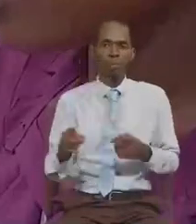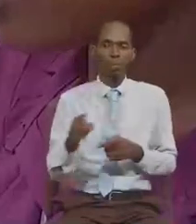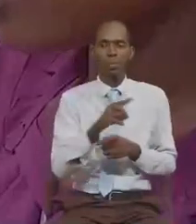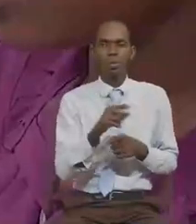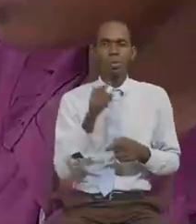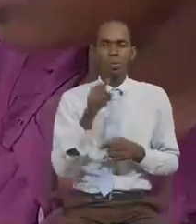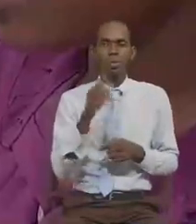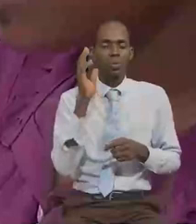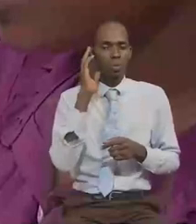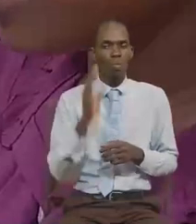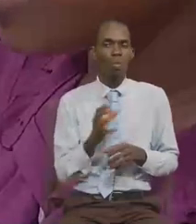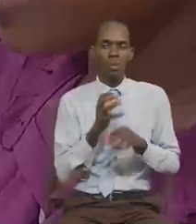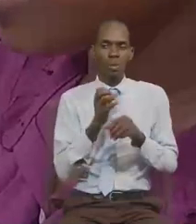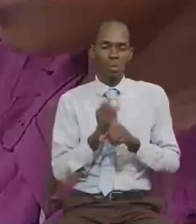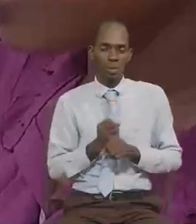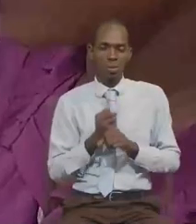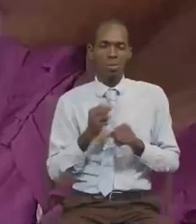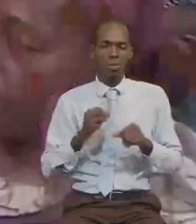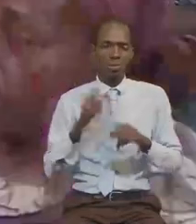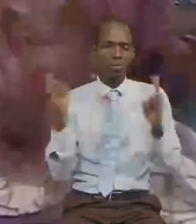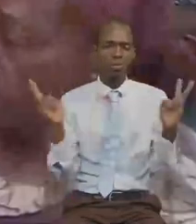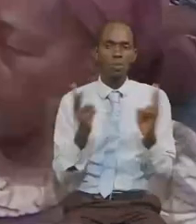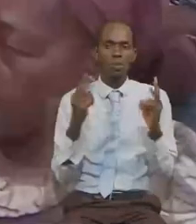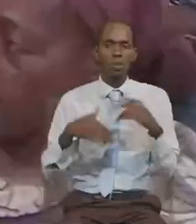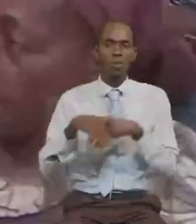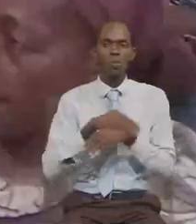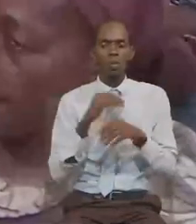péché au nom de Jésus.